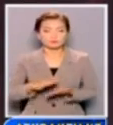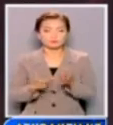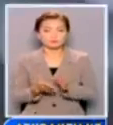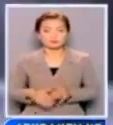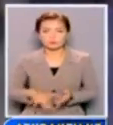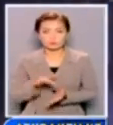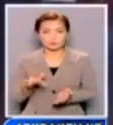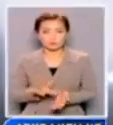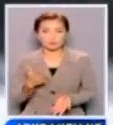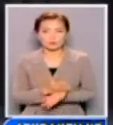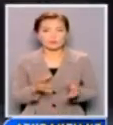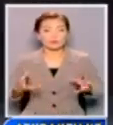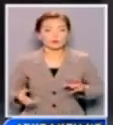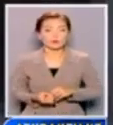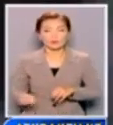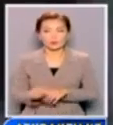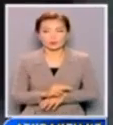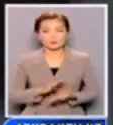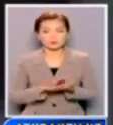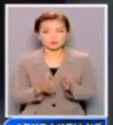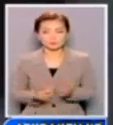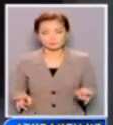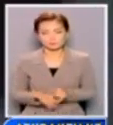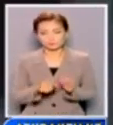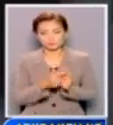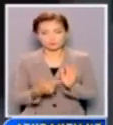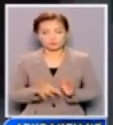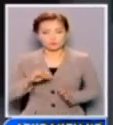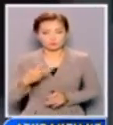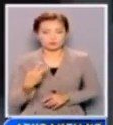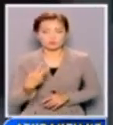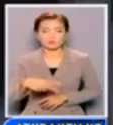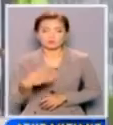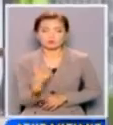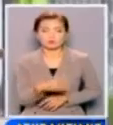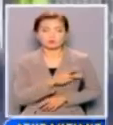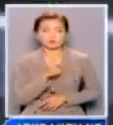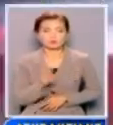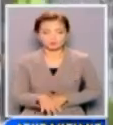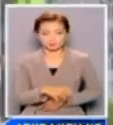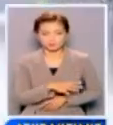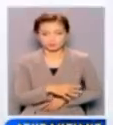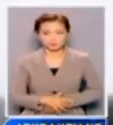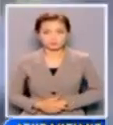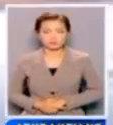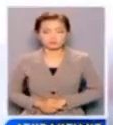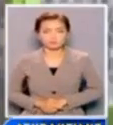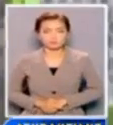ситуационного центра. Несмотря на проведенные мероприятия, 17 июня в 20:40 была констатирована биологическая смерть.